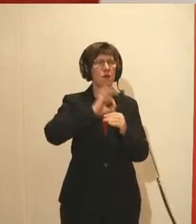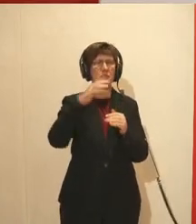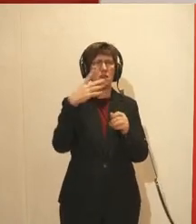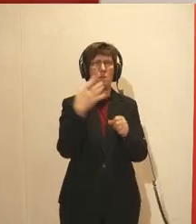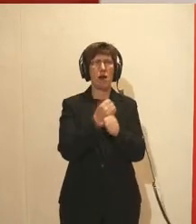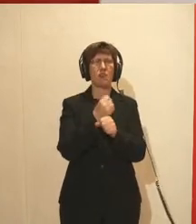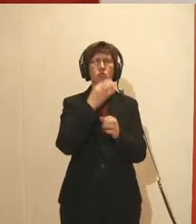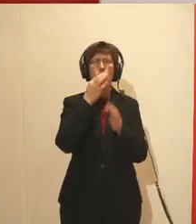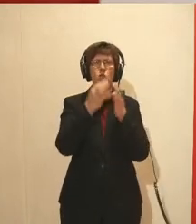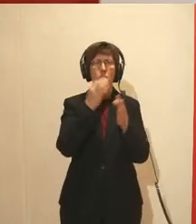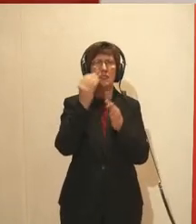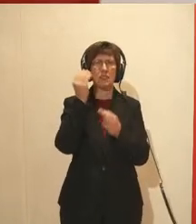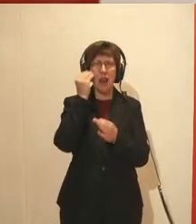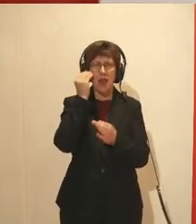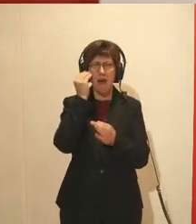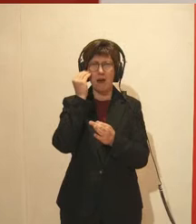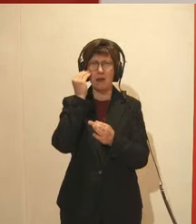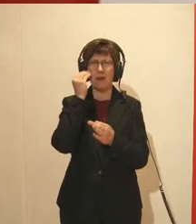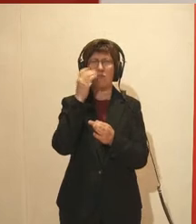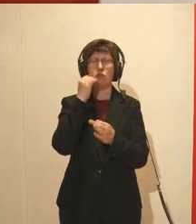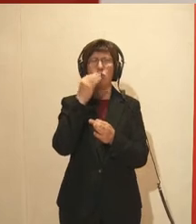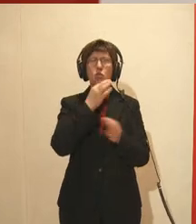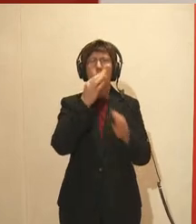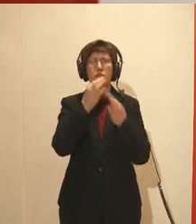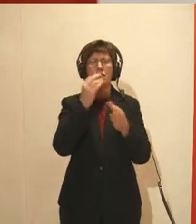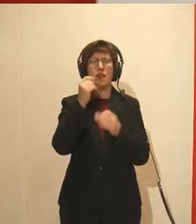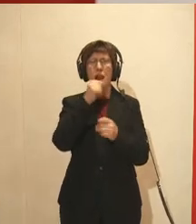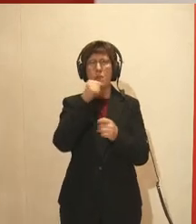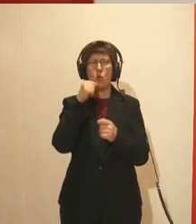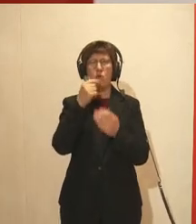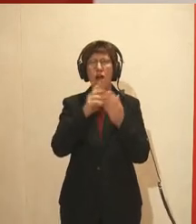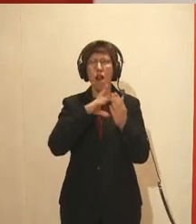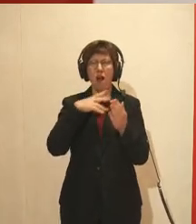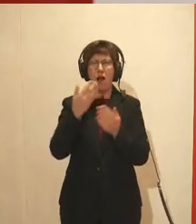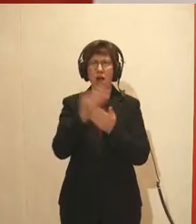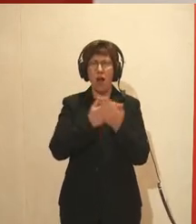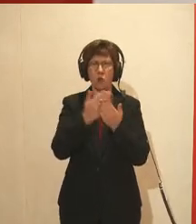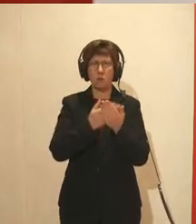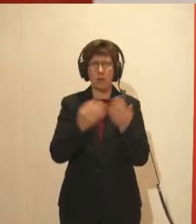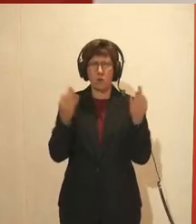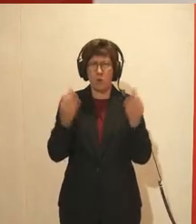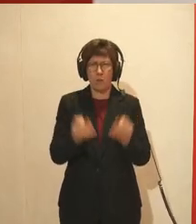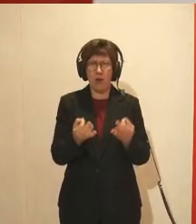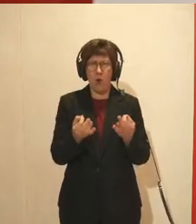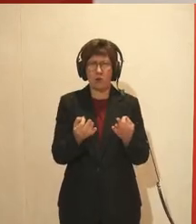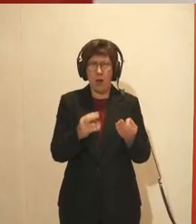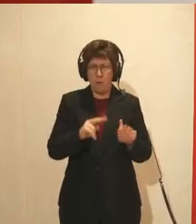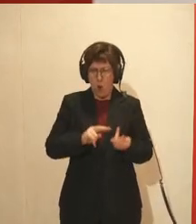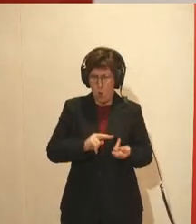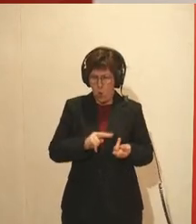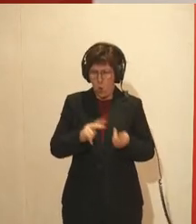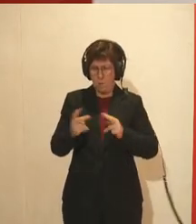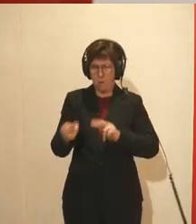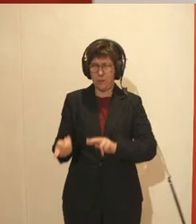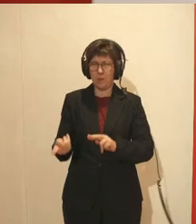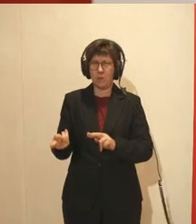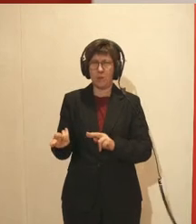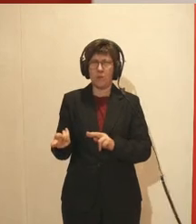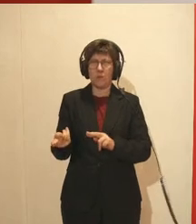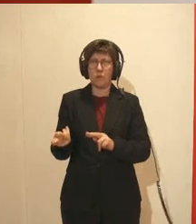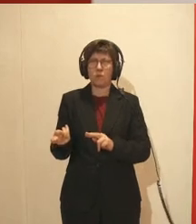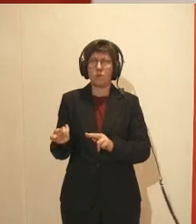spezielles zu lernen und einen speziellen beruf der eine lange ausbildung voraussetzt zu ergreifen aber umgekehrt ist es so